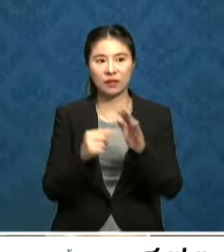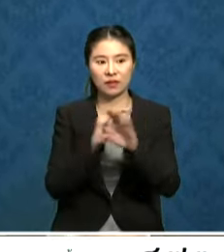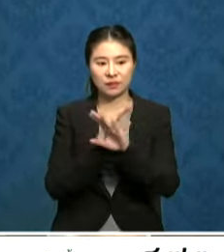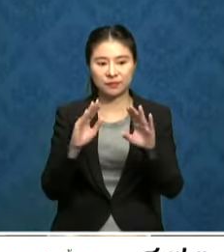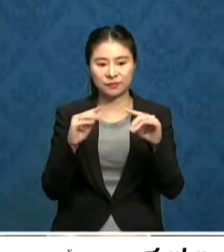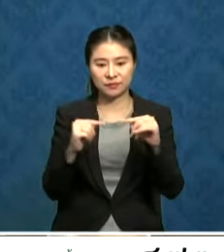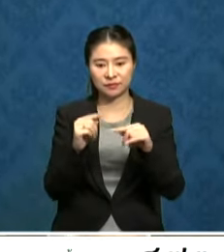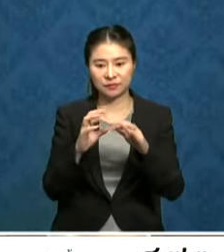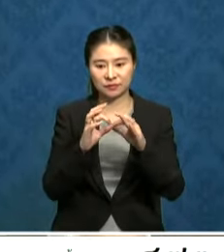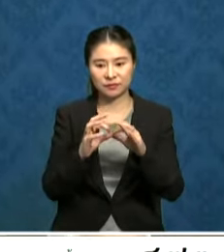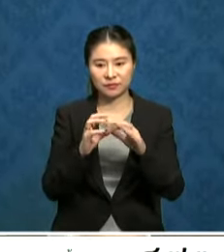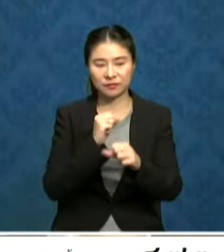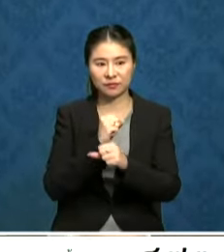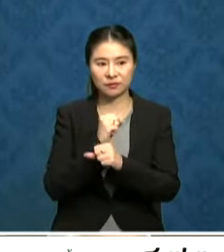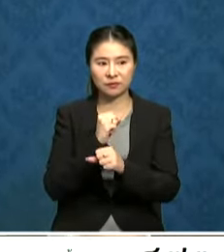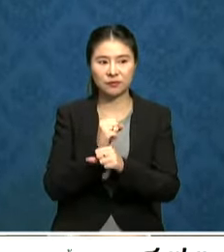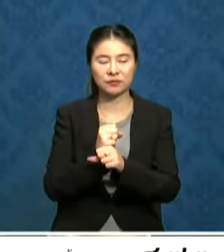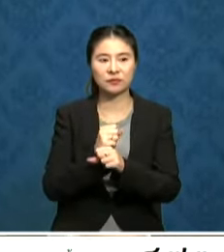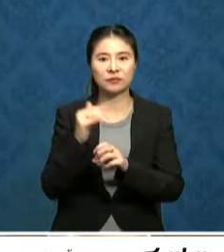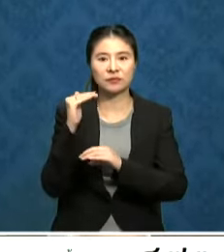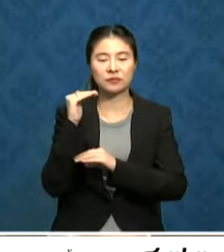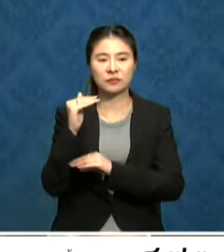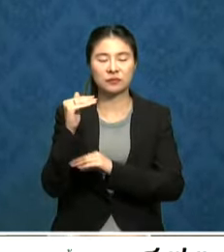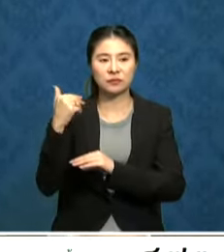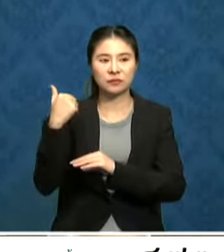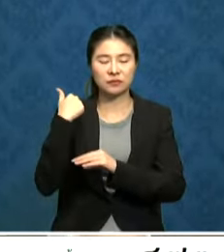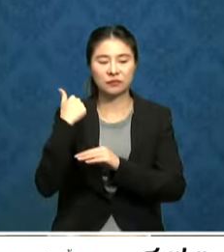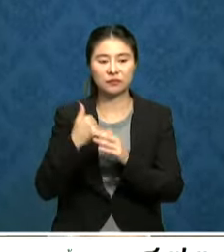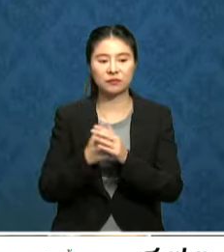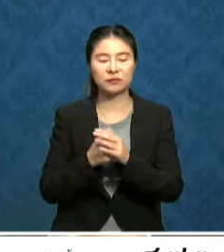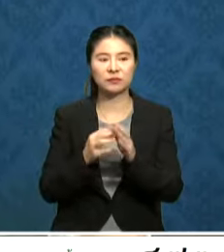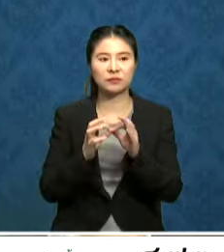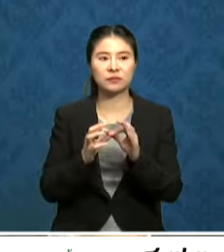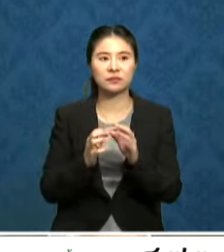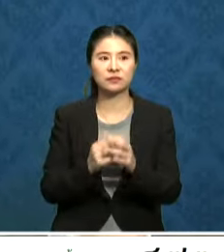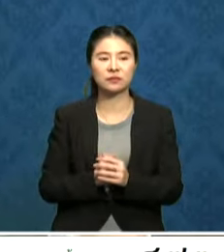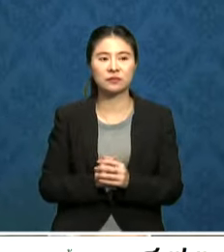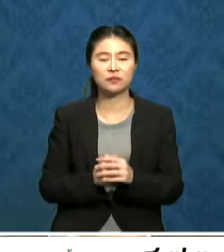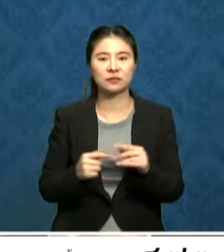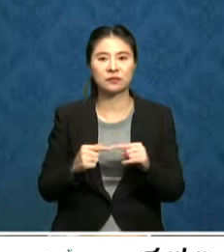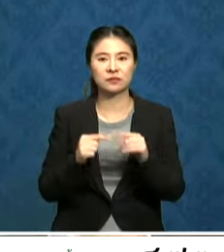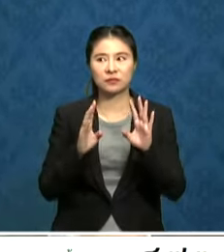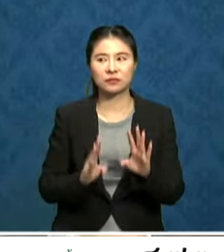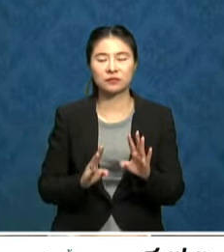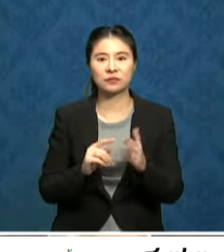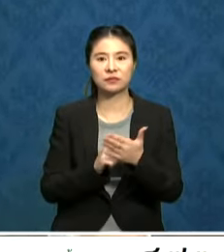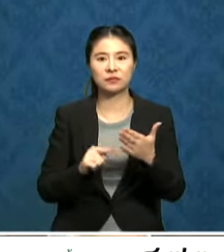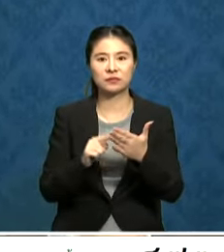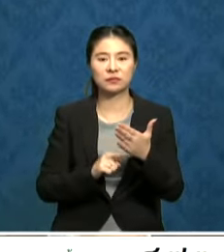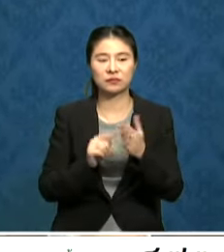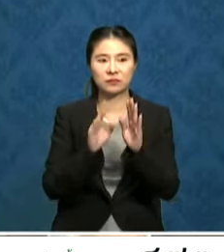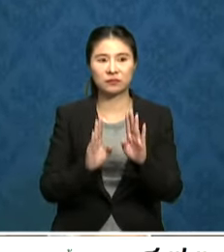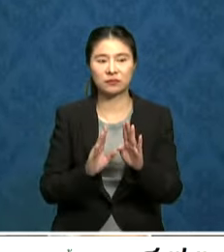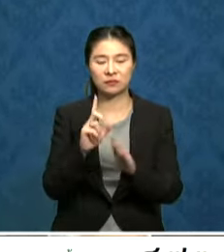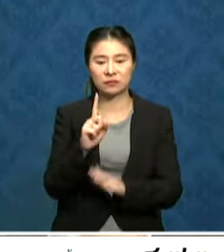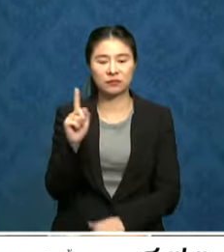ไขที่ต้องอิงตามจำนวนเพดานขั้นต่ำของผู้ออกมาใช้สิทธิ์นะคะไม่ว่าจะเป็นแบบ Double majorityหรือแบบ 1ใน